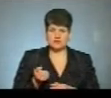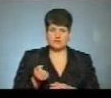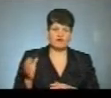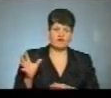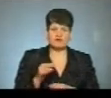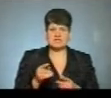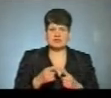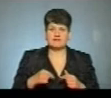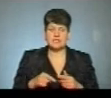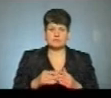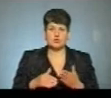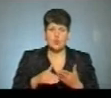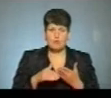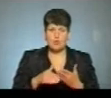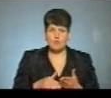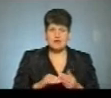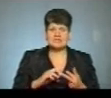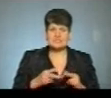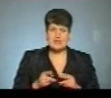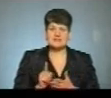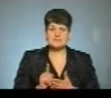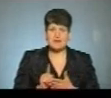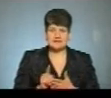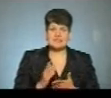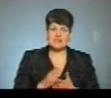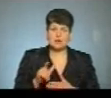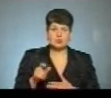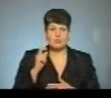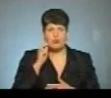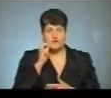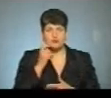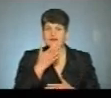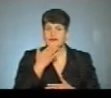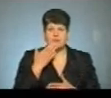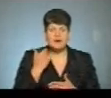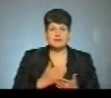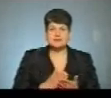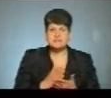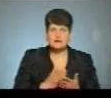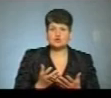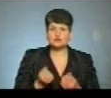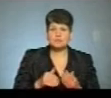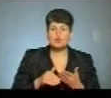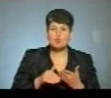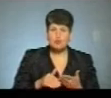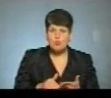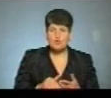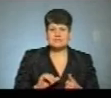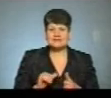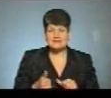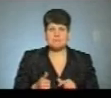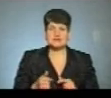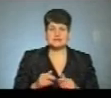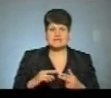всіх видів допомог замість пенсії, тобто є люди по віку, які не мали страхового стажу і отримують допомогу замість пенсії